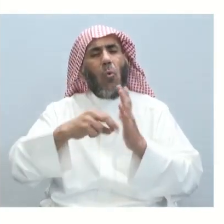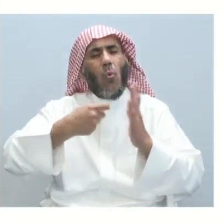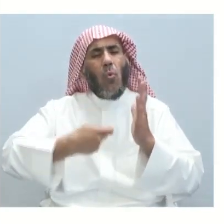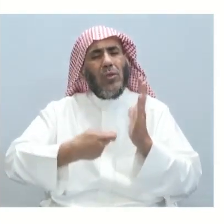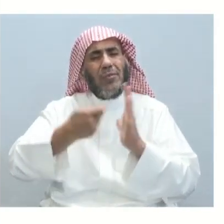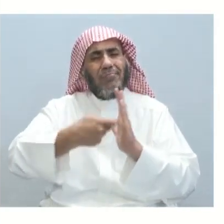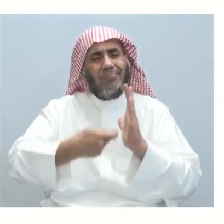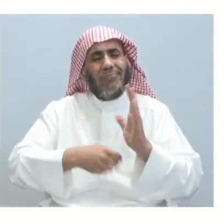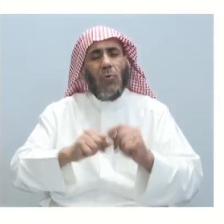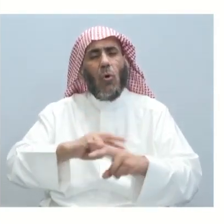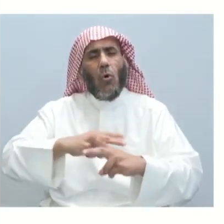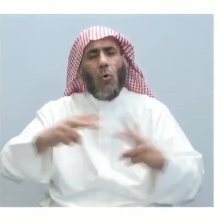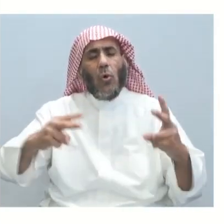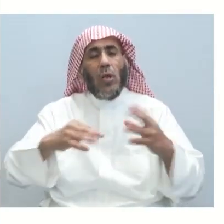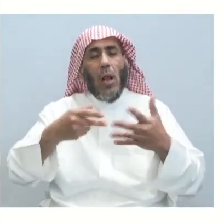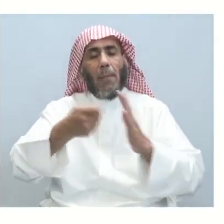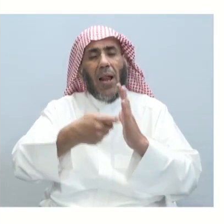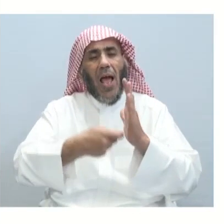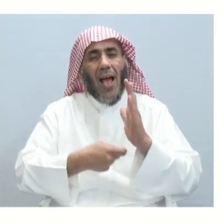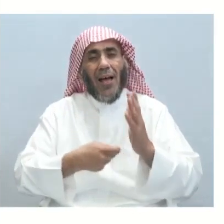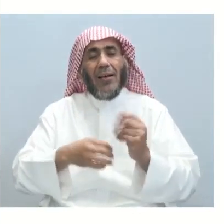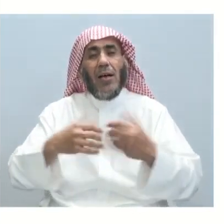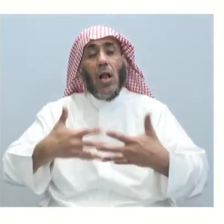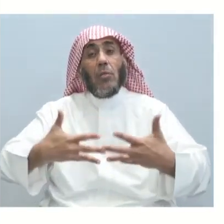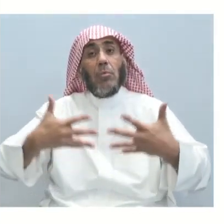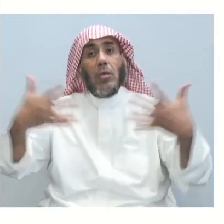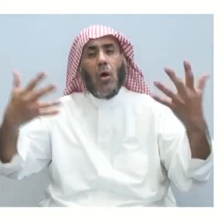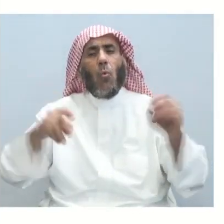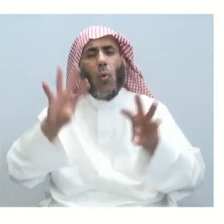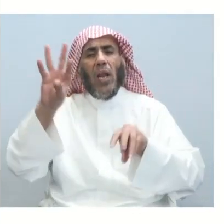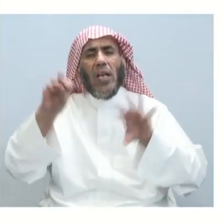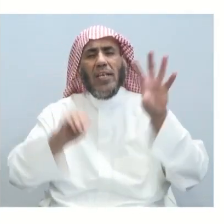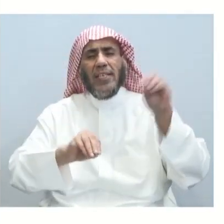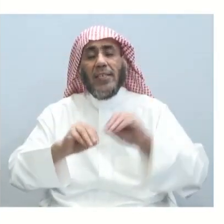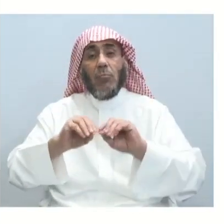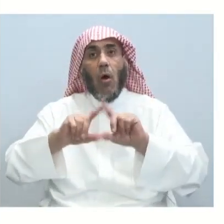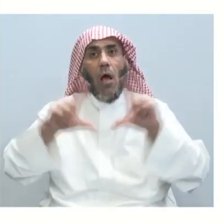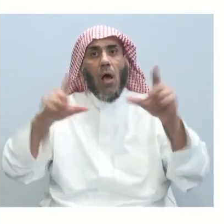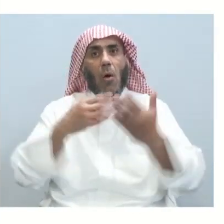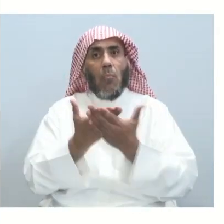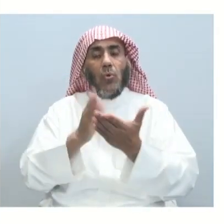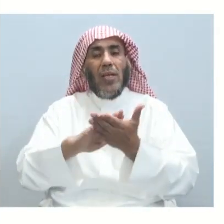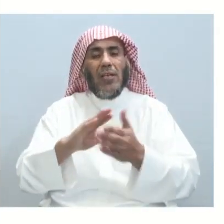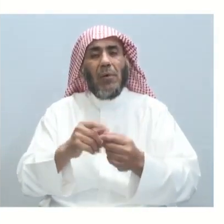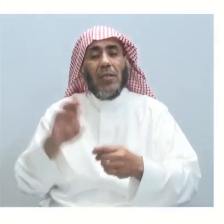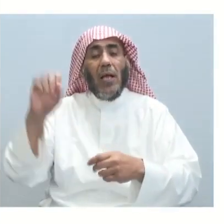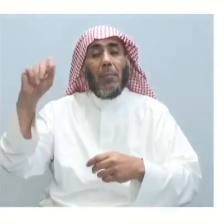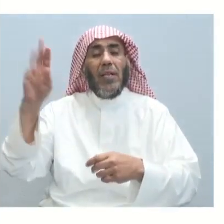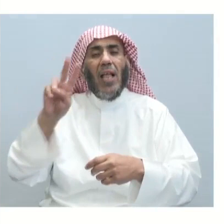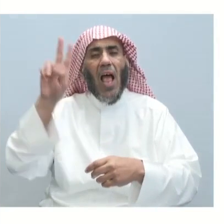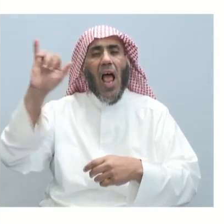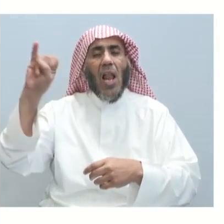الكتابه بانواعها المختلفه ومنها الكتابه الادبيه الشموليه والقصص التي ظهرت مترجمه عند ابن المقفع